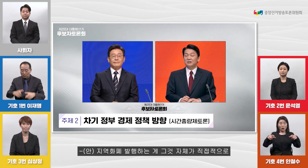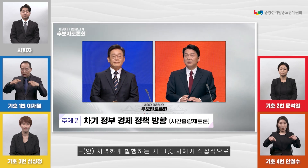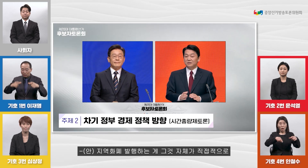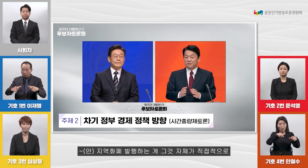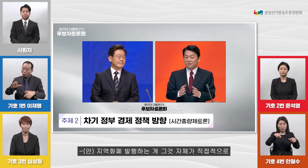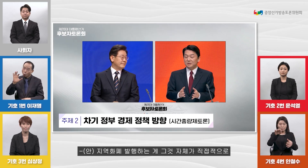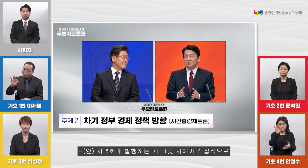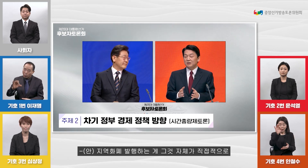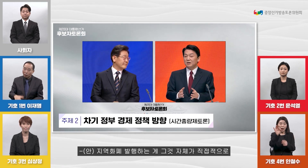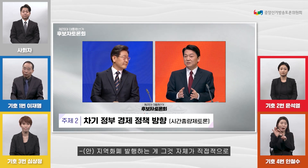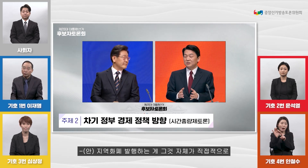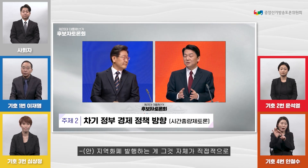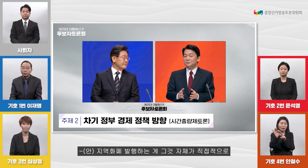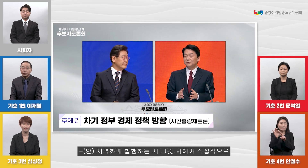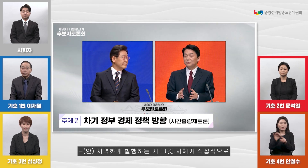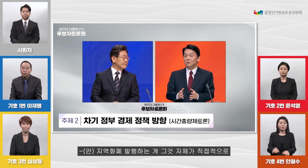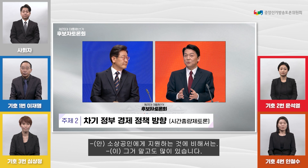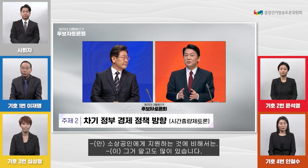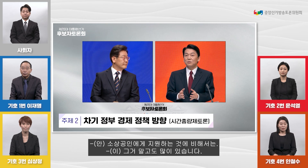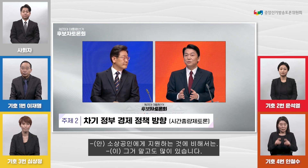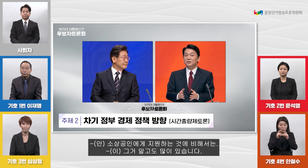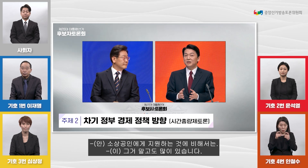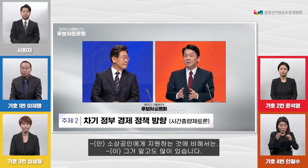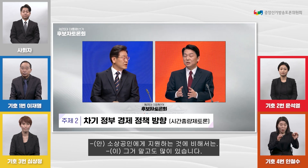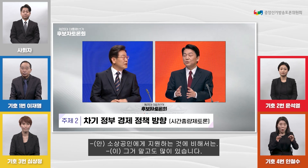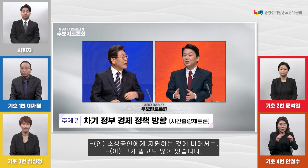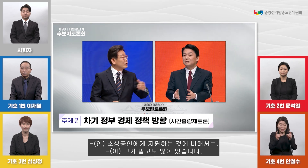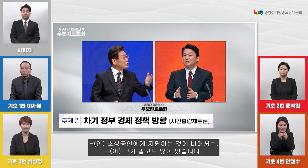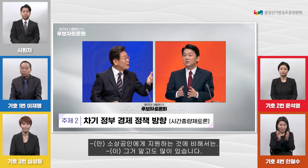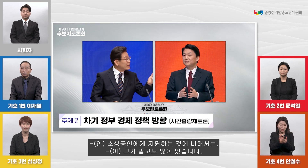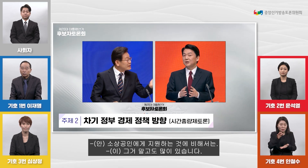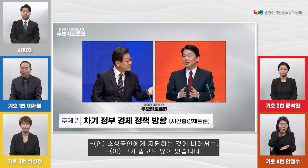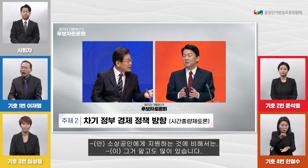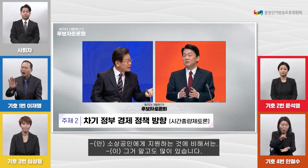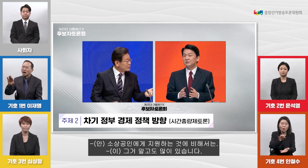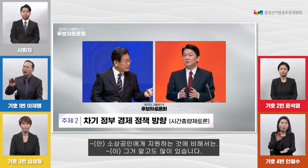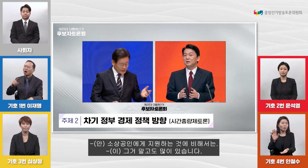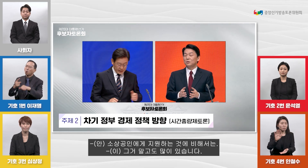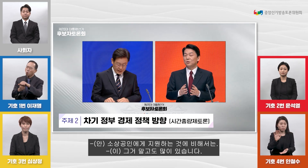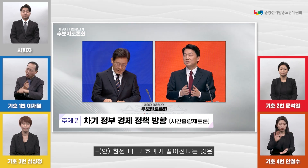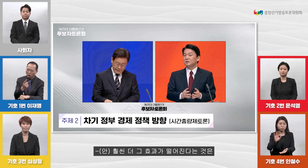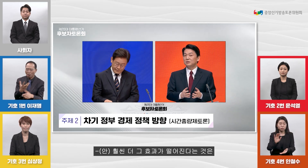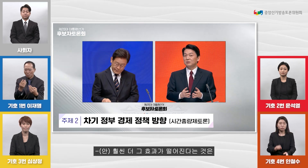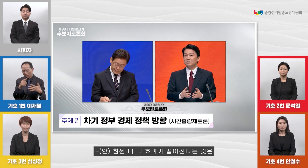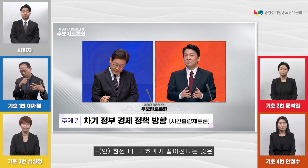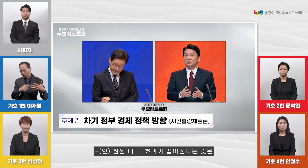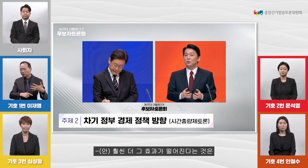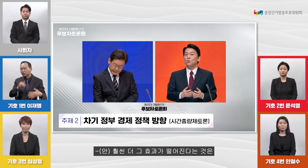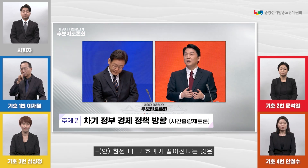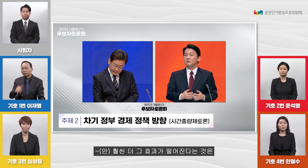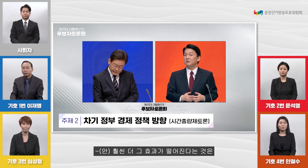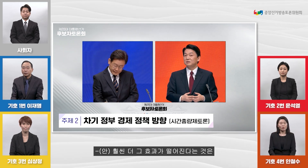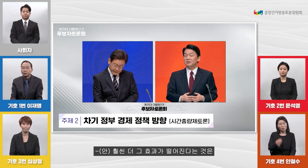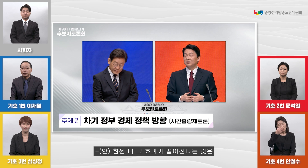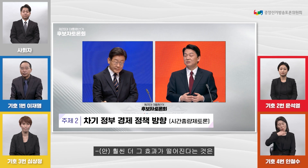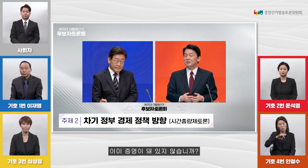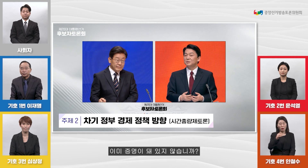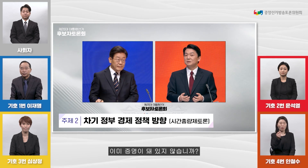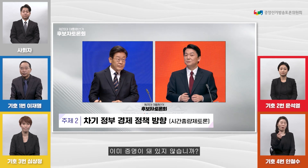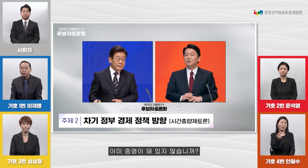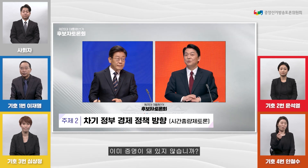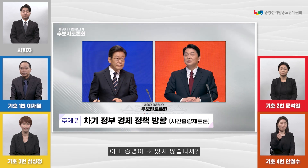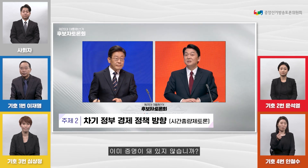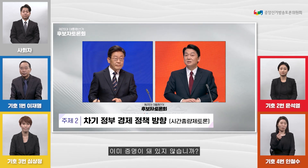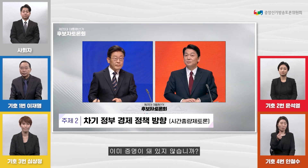게 그것 자체가 직접적으로 소상공인에게 지원하는 말고도 것에 많이 있습니다, 비해서는 대표님. 네, 네. 훨씬 더 그 효과가 떨어진다는 건